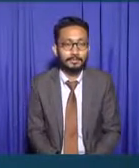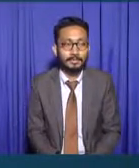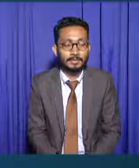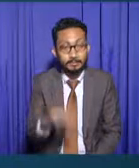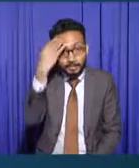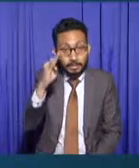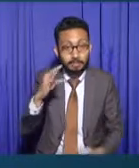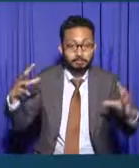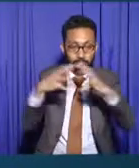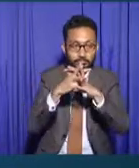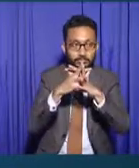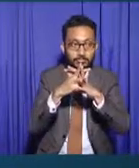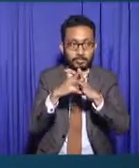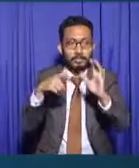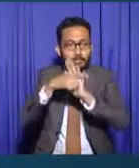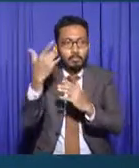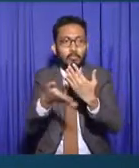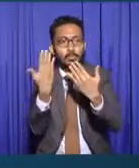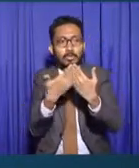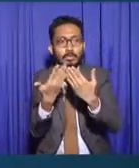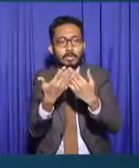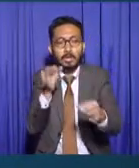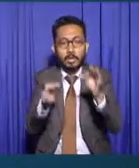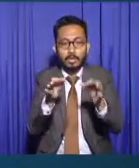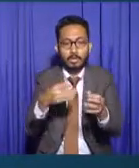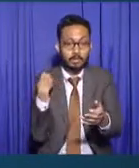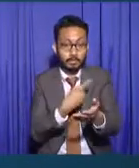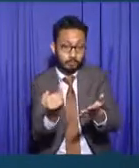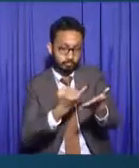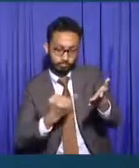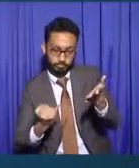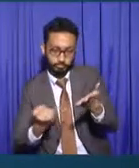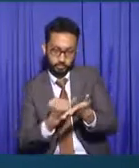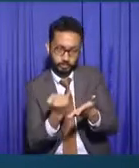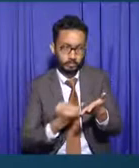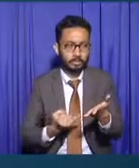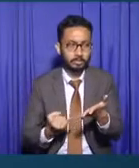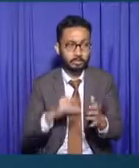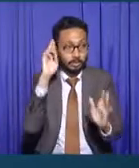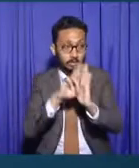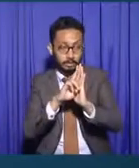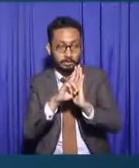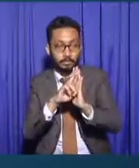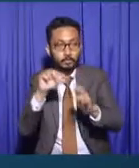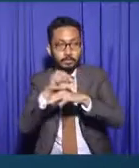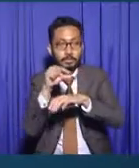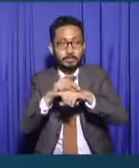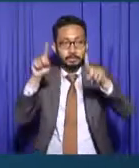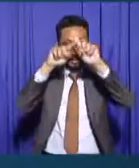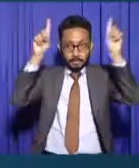bagi kacukan ini lebih mudah sekiranya melukis Raja skema